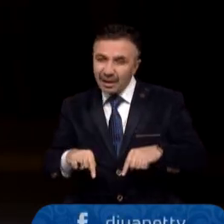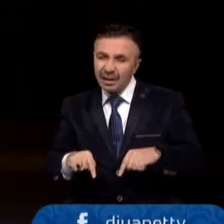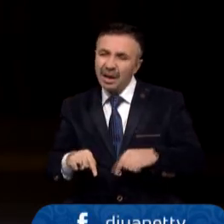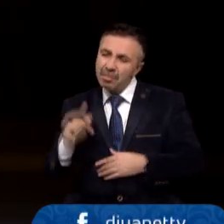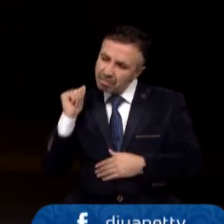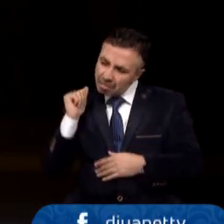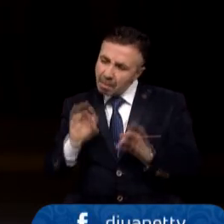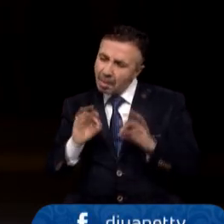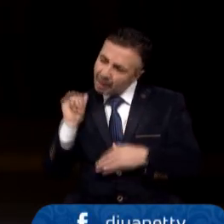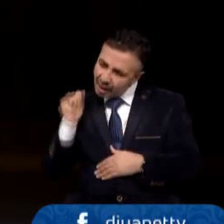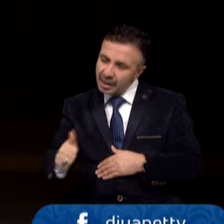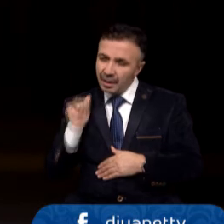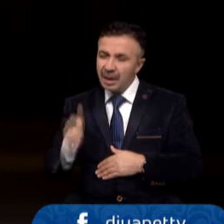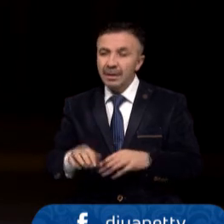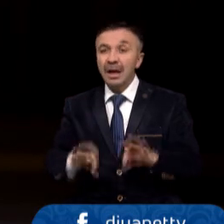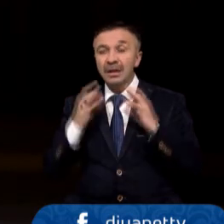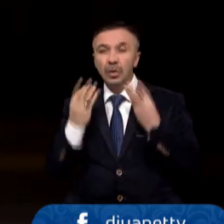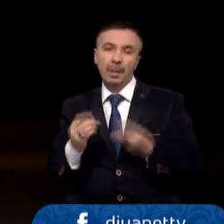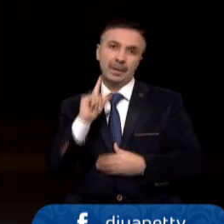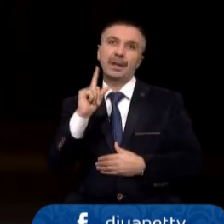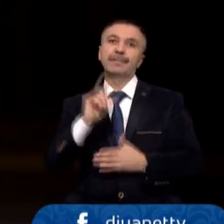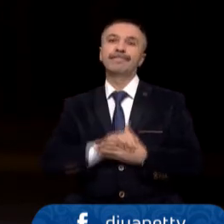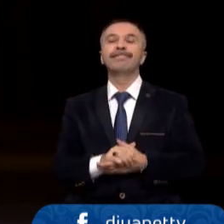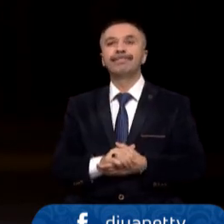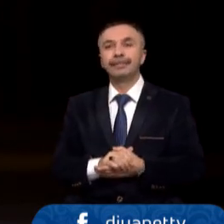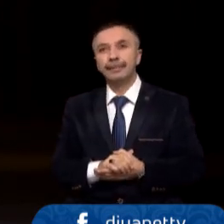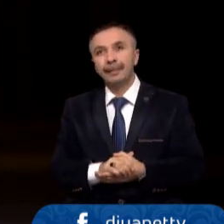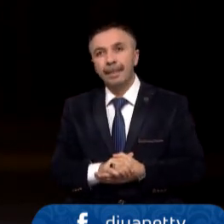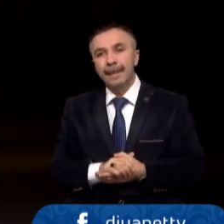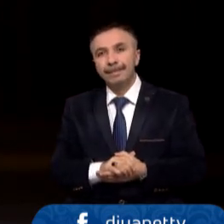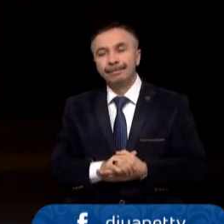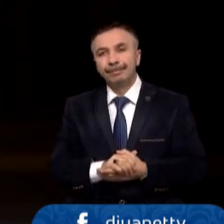bu imtihanları her zaman için hazır olmalıyız